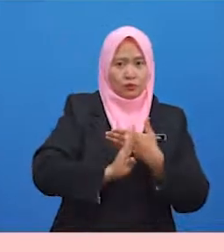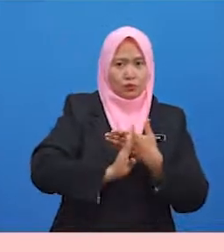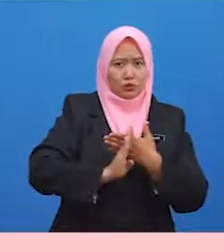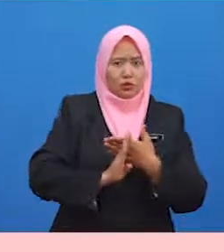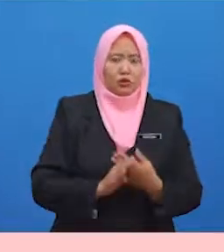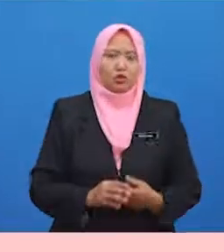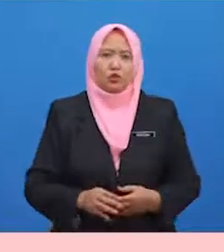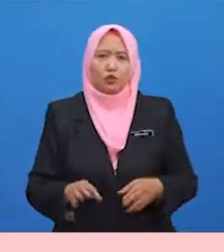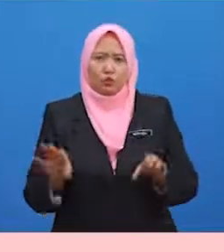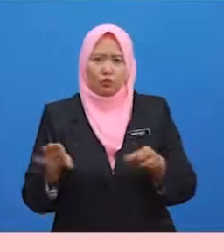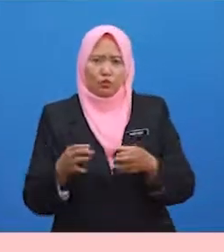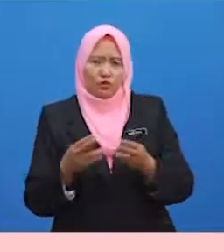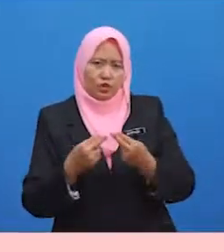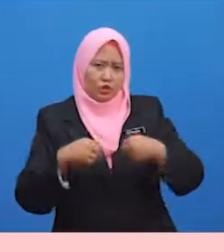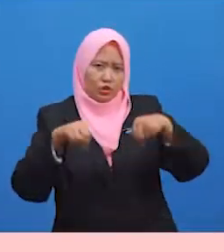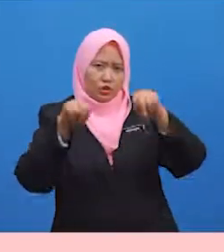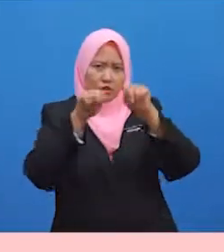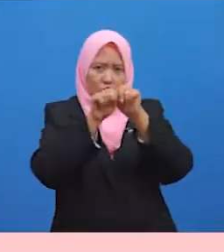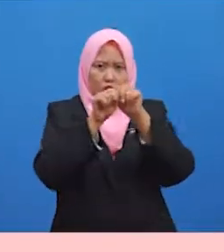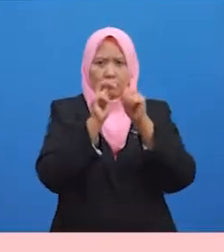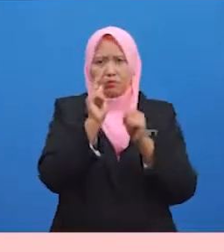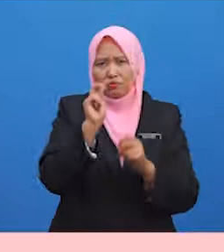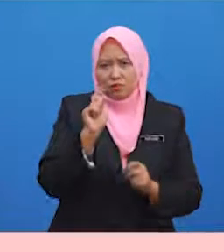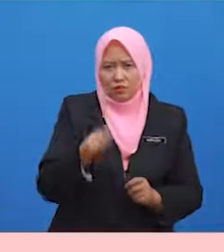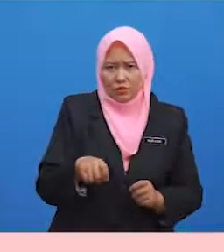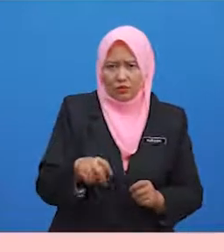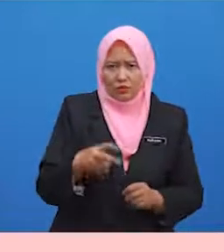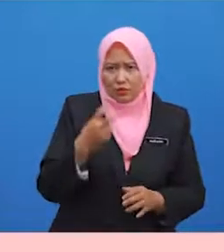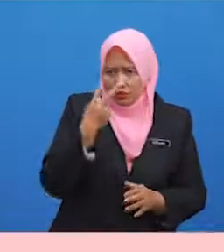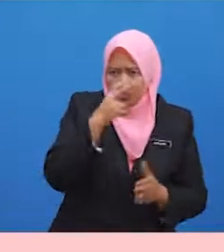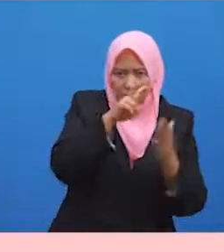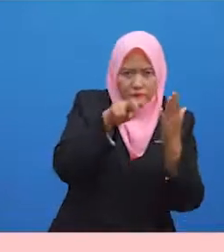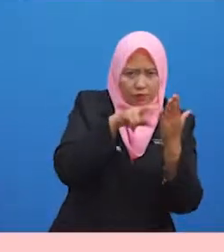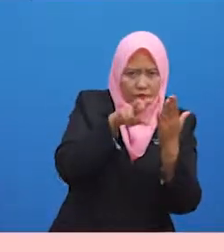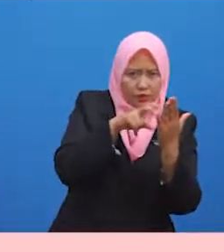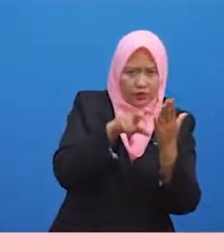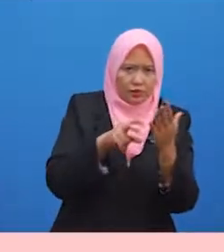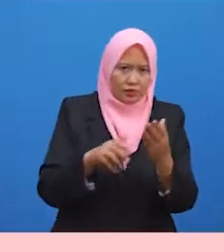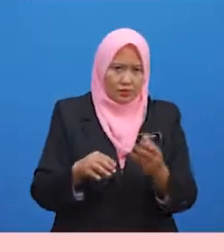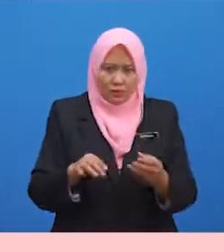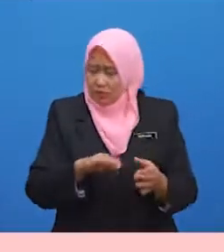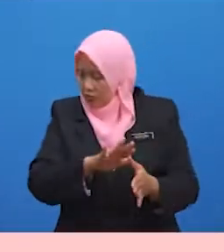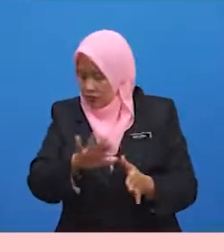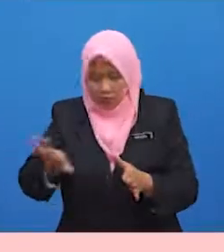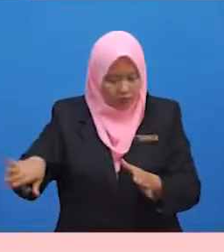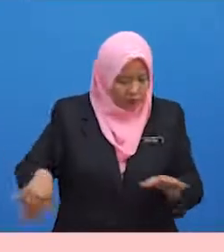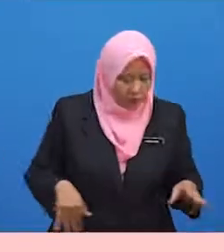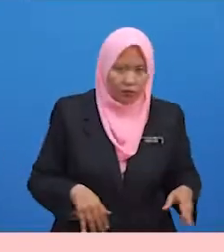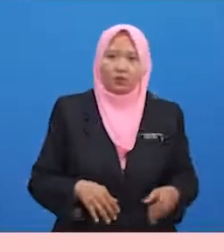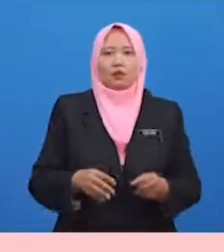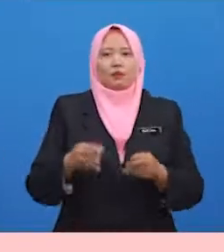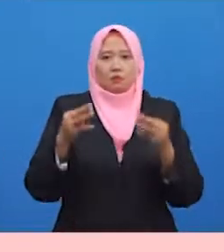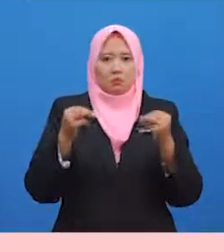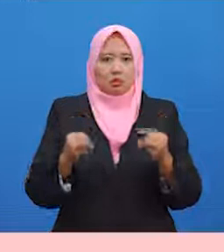yang memerlukan penilai melakukan pemeriksaan di bahagian sekitar mangsa berada dalam keadaan selamat